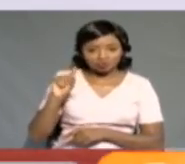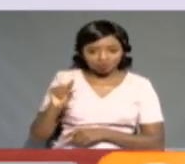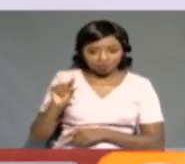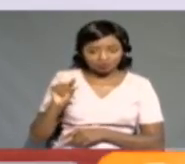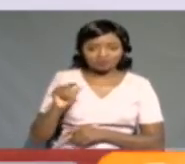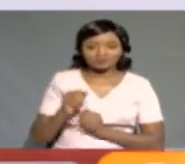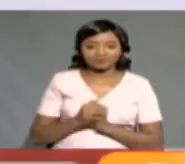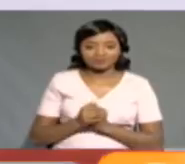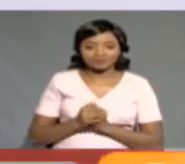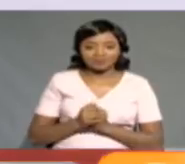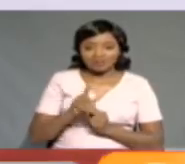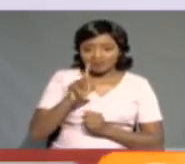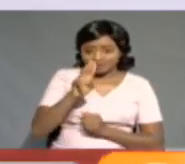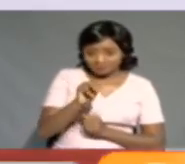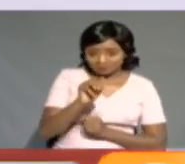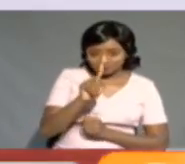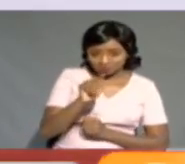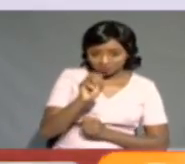mtondogo.